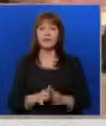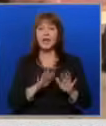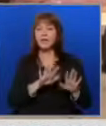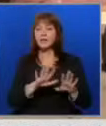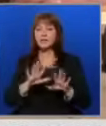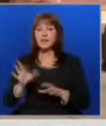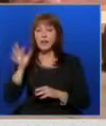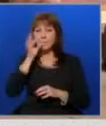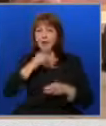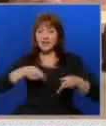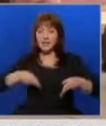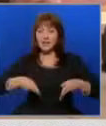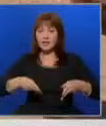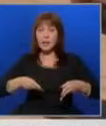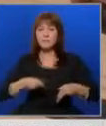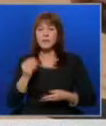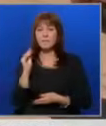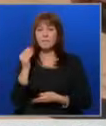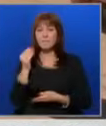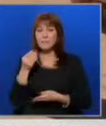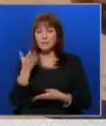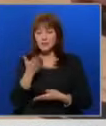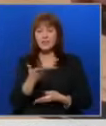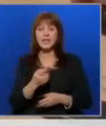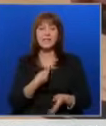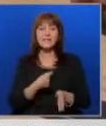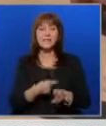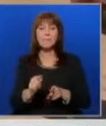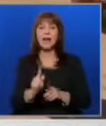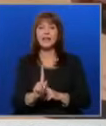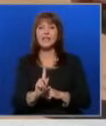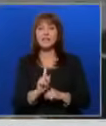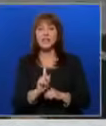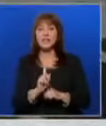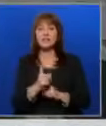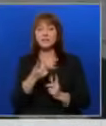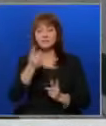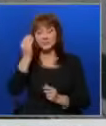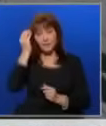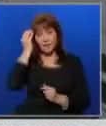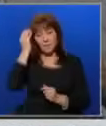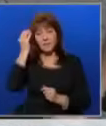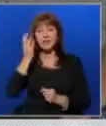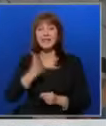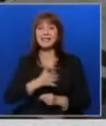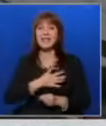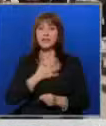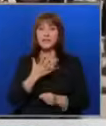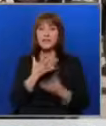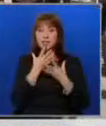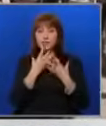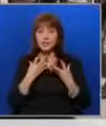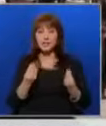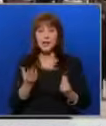Десетки празни легла, бебешки кошари, запалени свещи. Символ на липсата на отвлечените и загиналите. Преди един